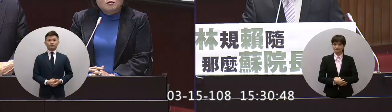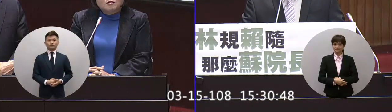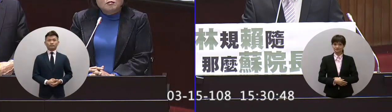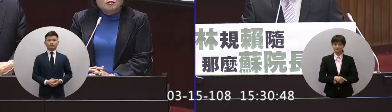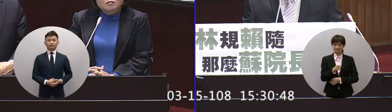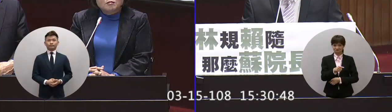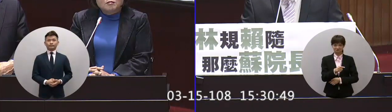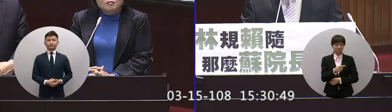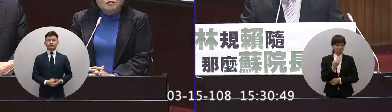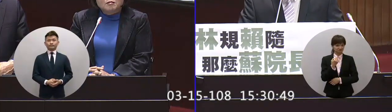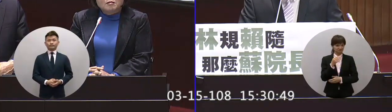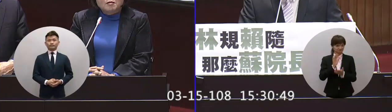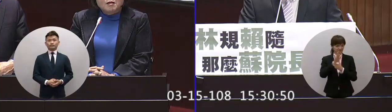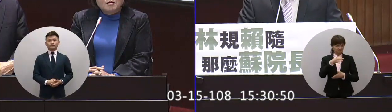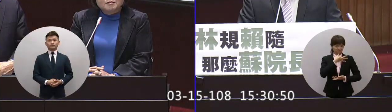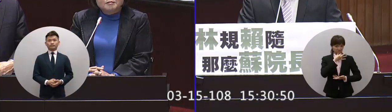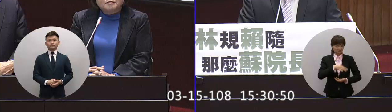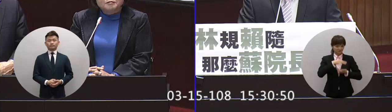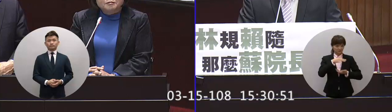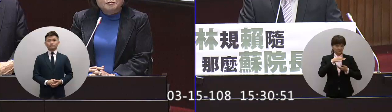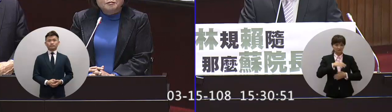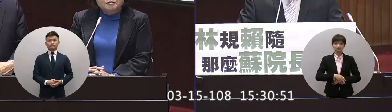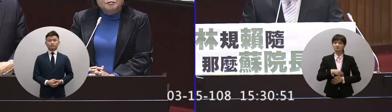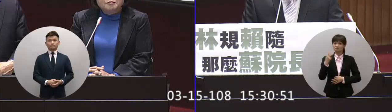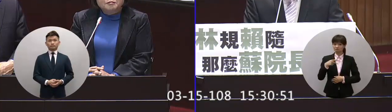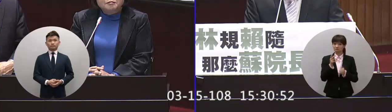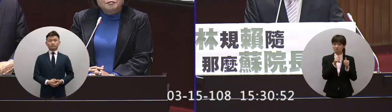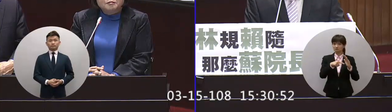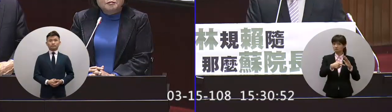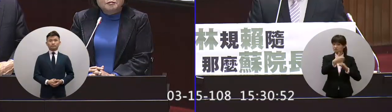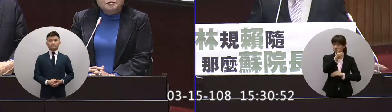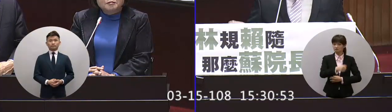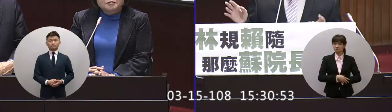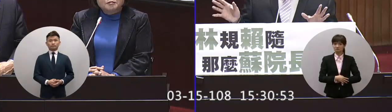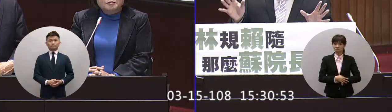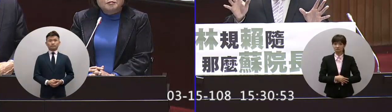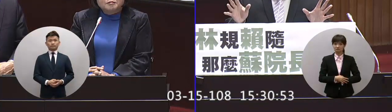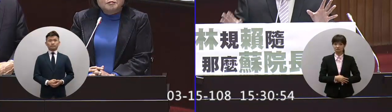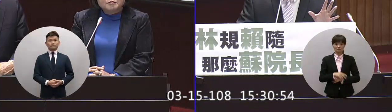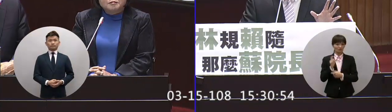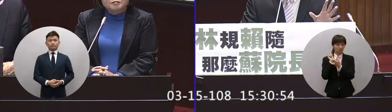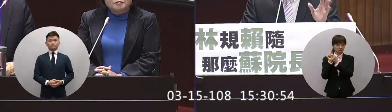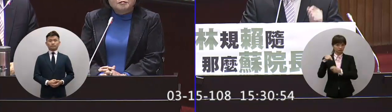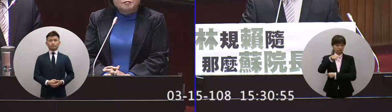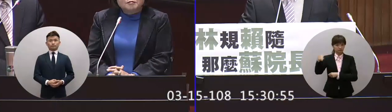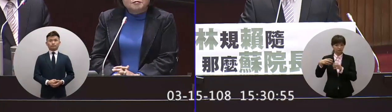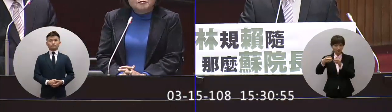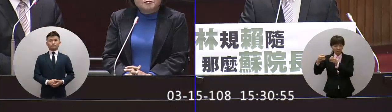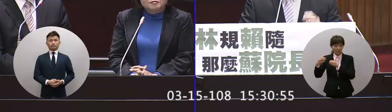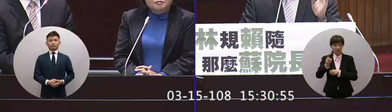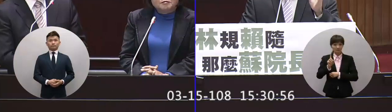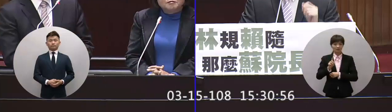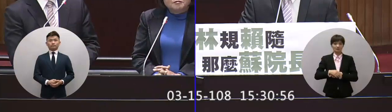是一个炸弹。而在就教育院长这件事情，我要讲，其实最近大家都在讨论酒